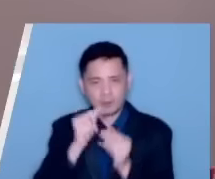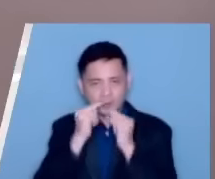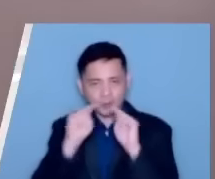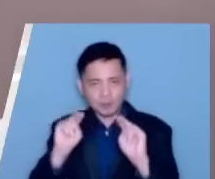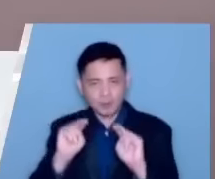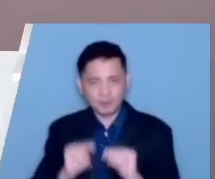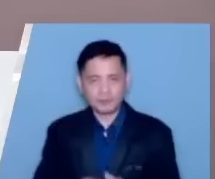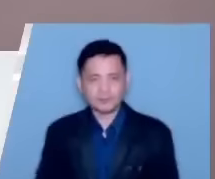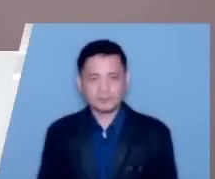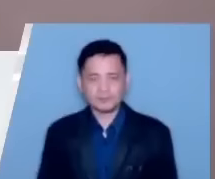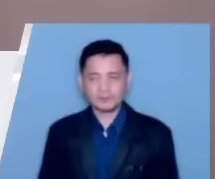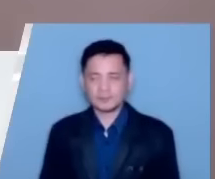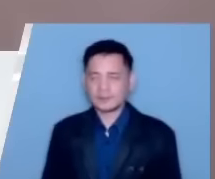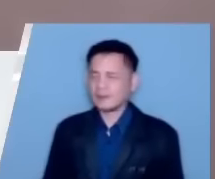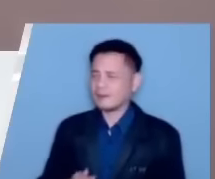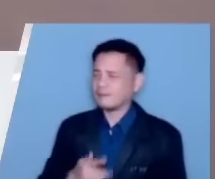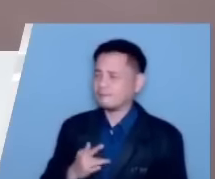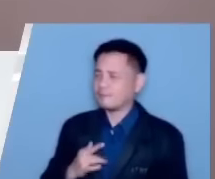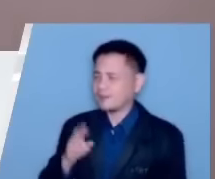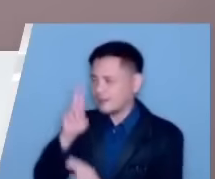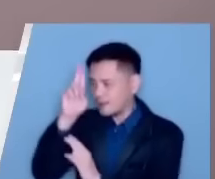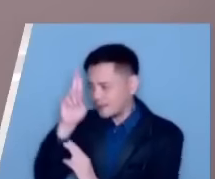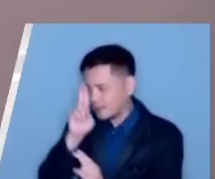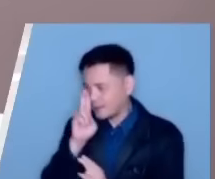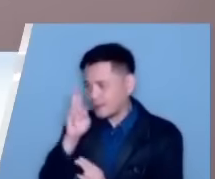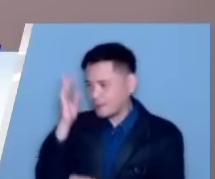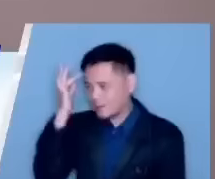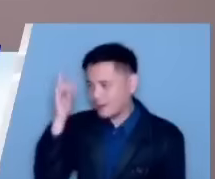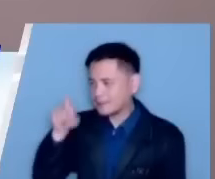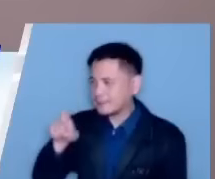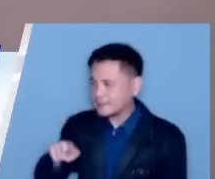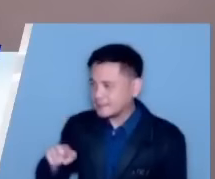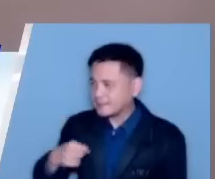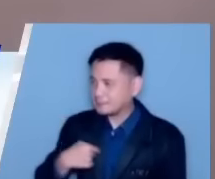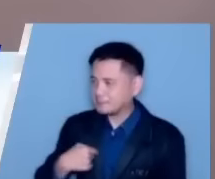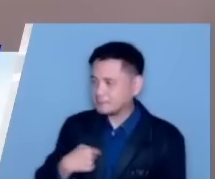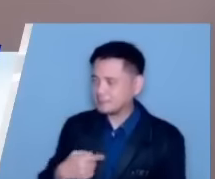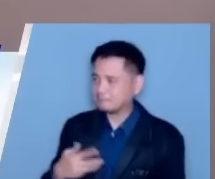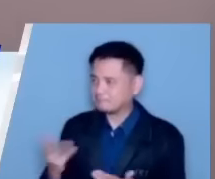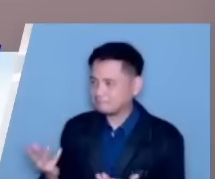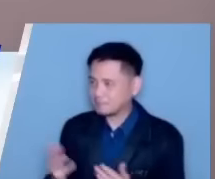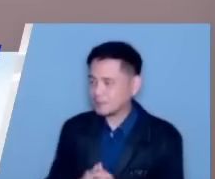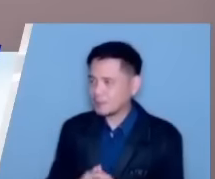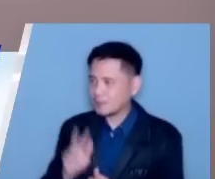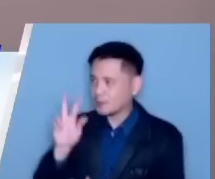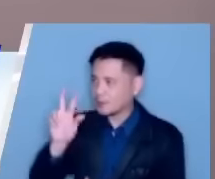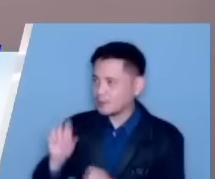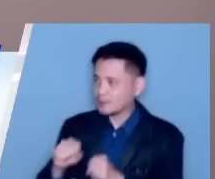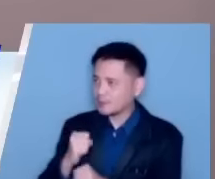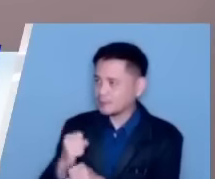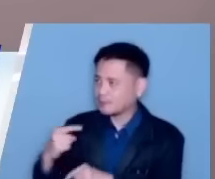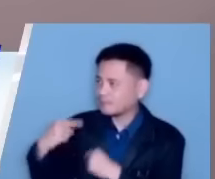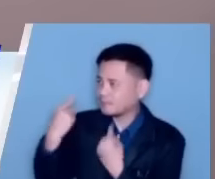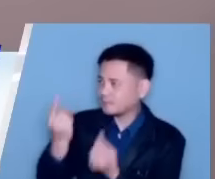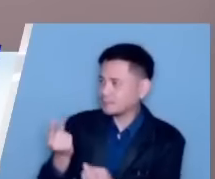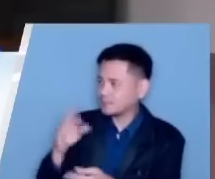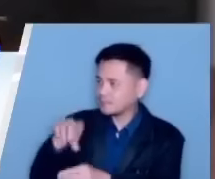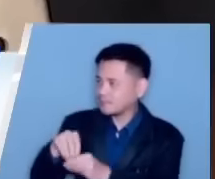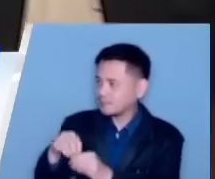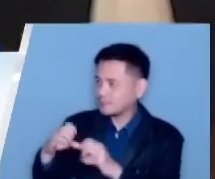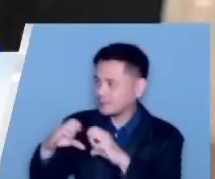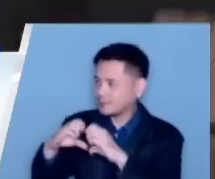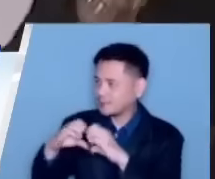talagang humbled dahil ako'y kailangan ng istasyon. At yung huling tatlong taon na nandito ko, ang feeling ko parang 20 taon na ako rito